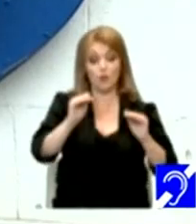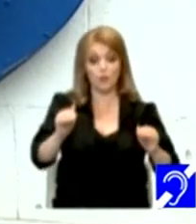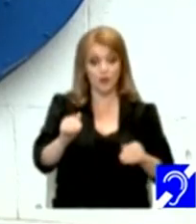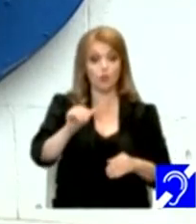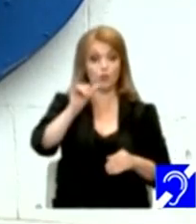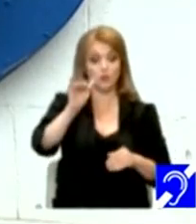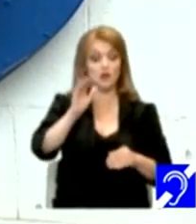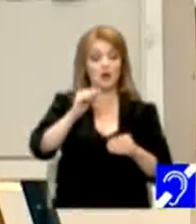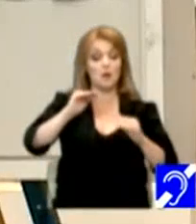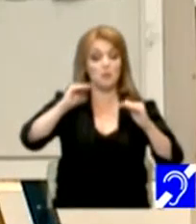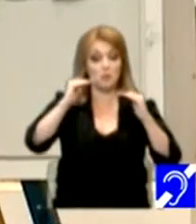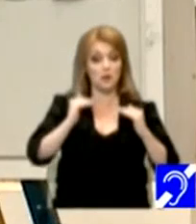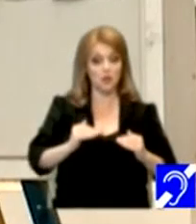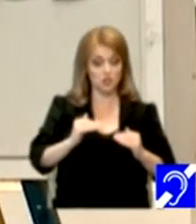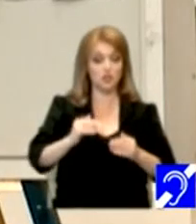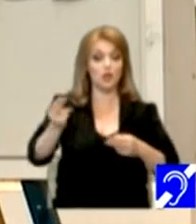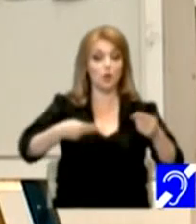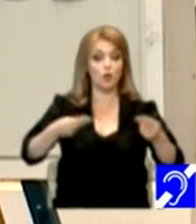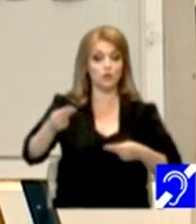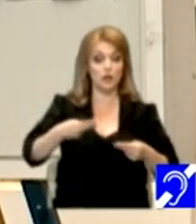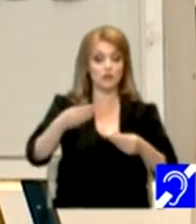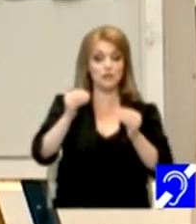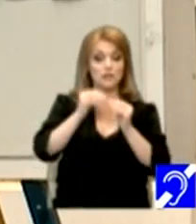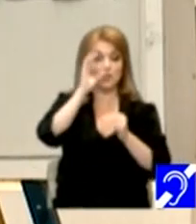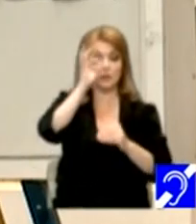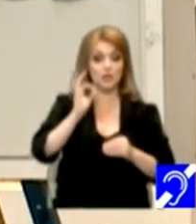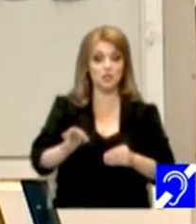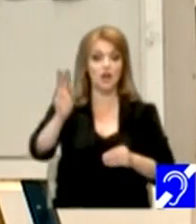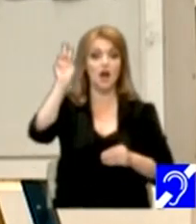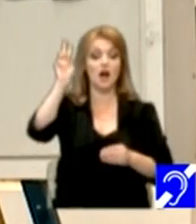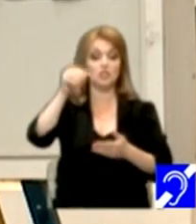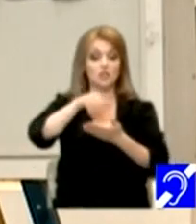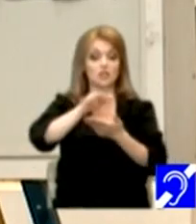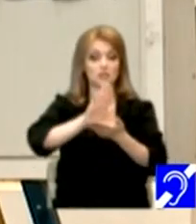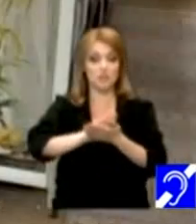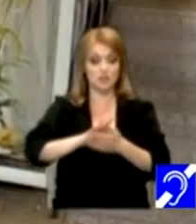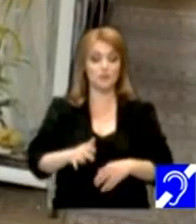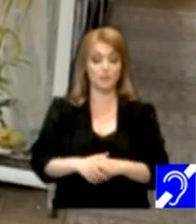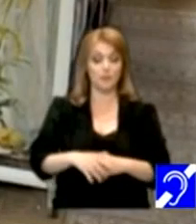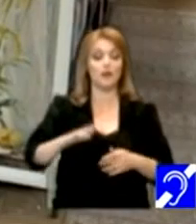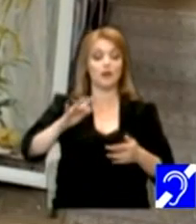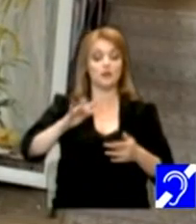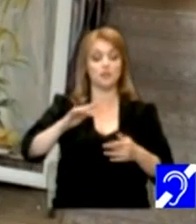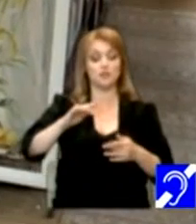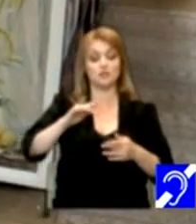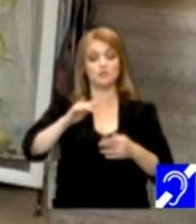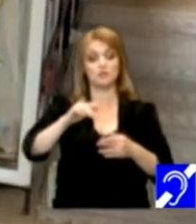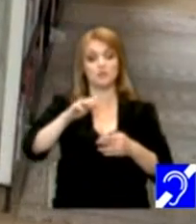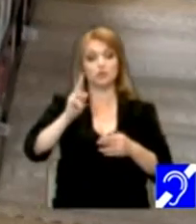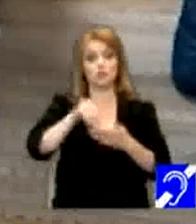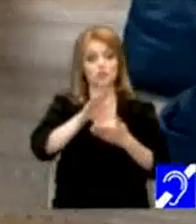studiu pentru cei care se vor înregistra online. În topul preferințelor rămân dreptul, afaceri și administrare,